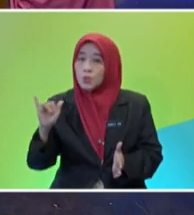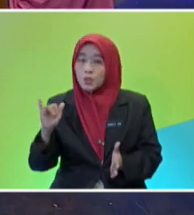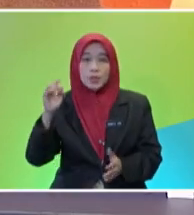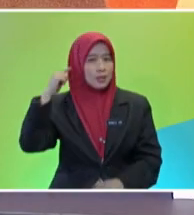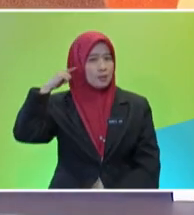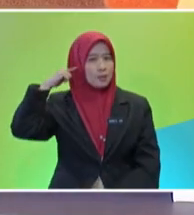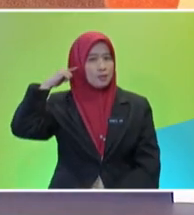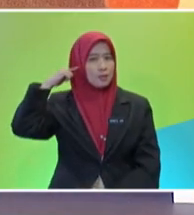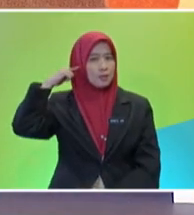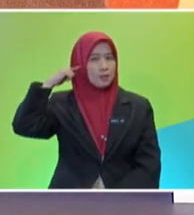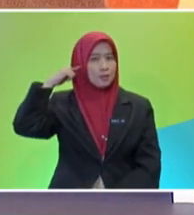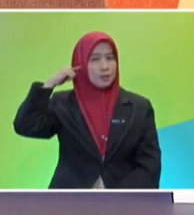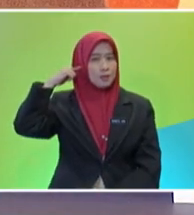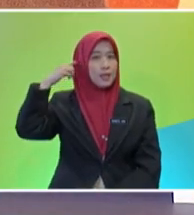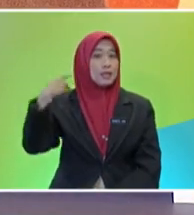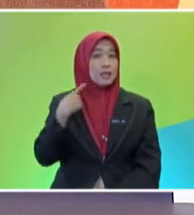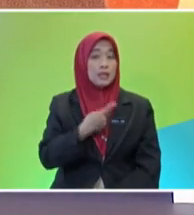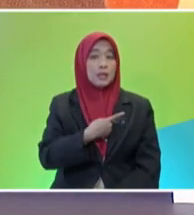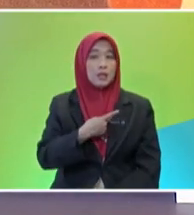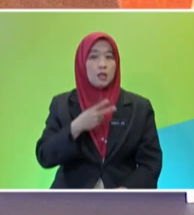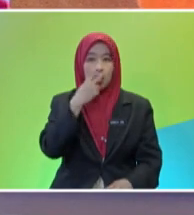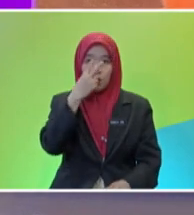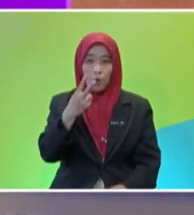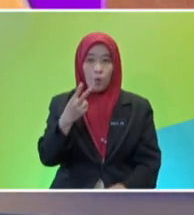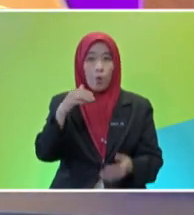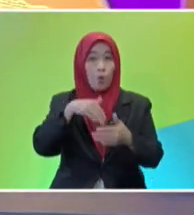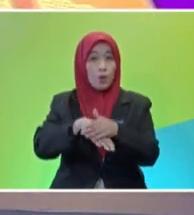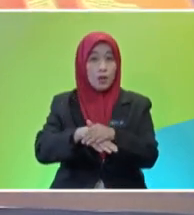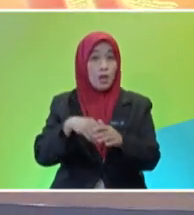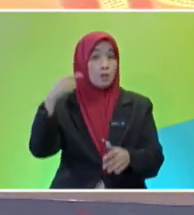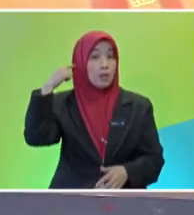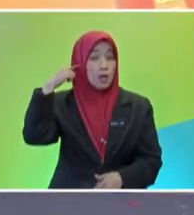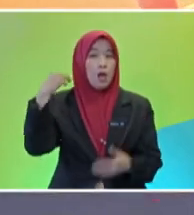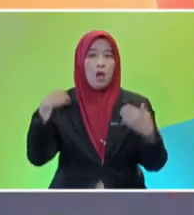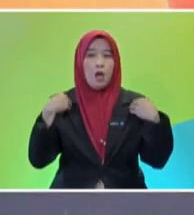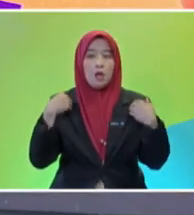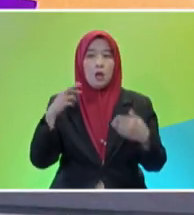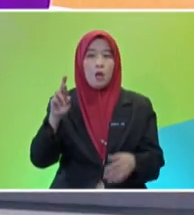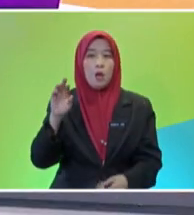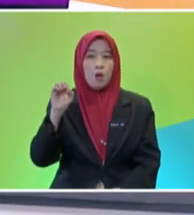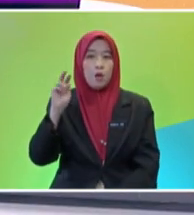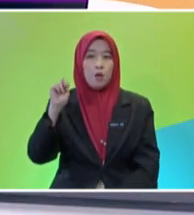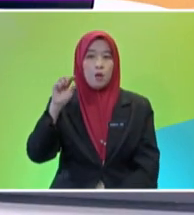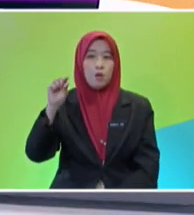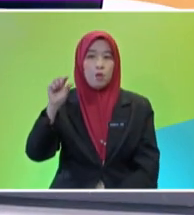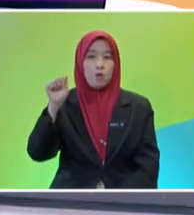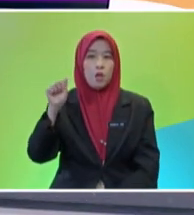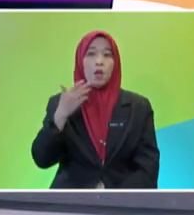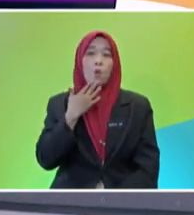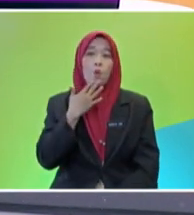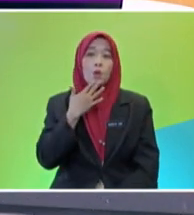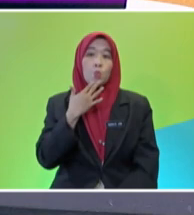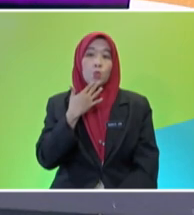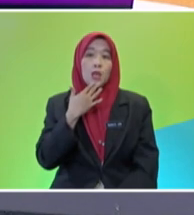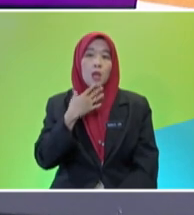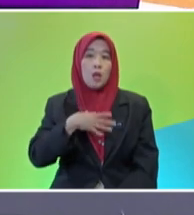telinga. Telinga. Telinga kita, kalau kita tengok dalam ni, dia ada rongga telinga kita. Kita ada yang warna putih tu adalah gegendang.